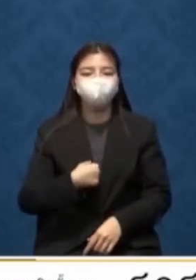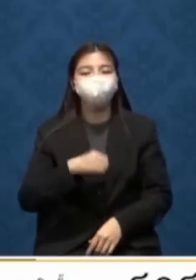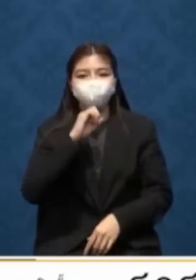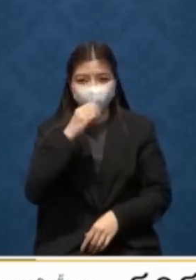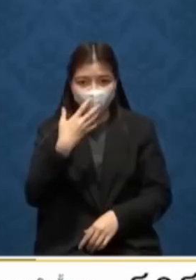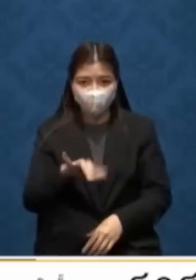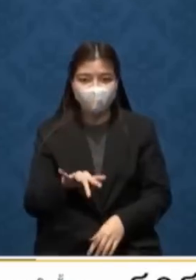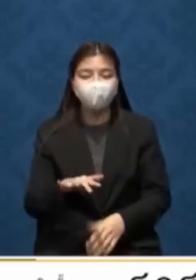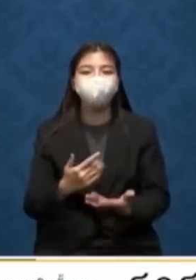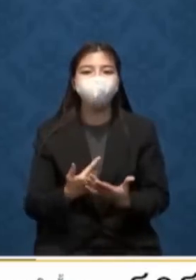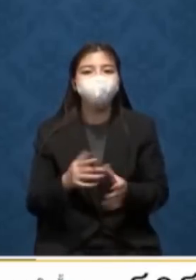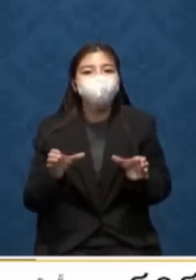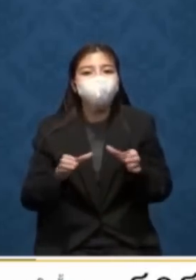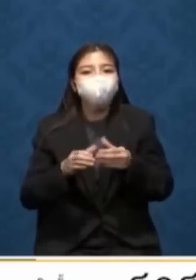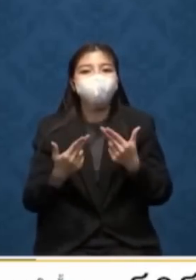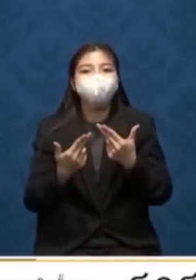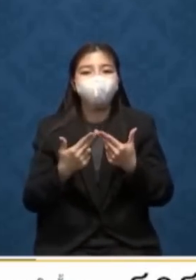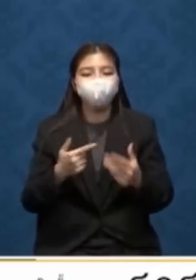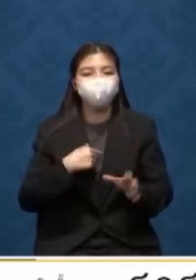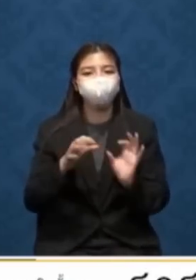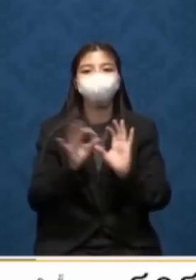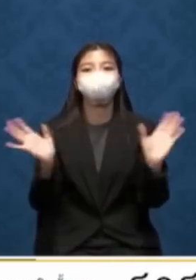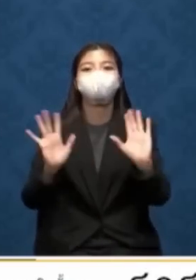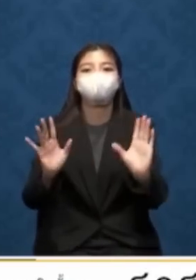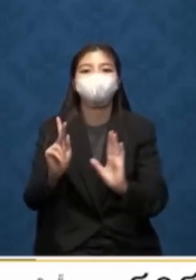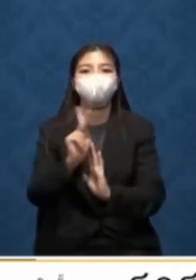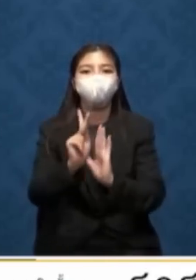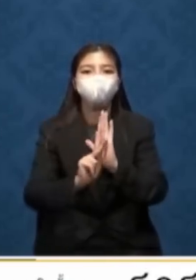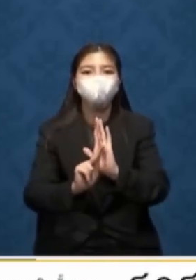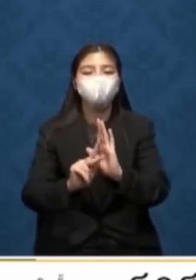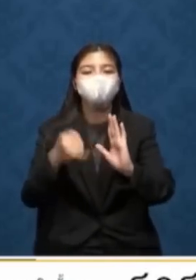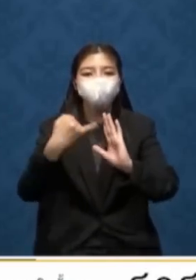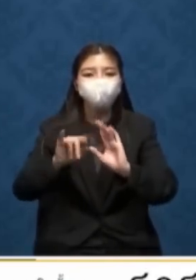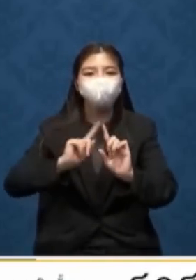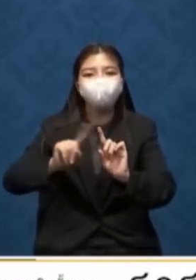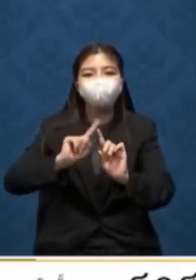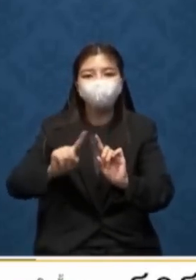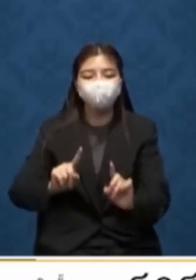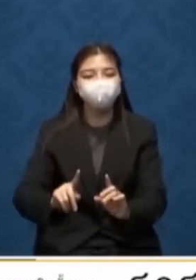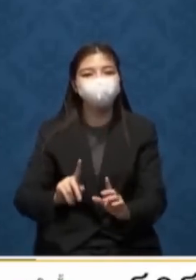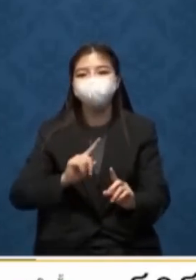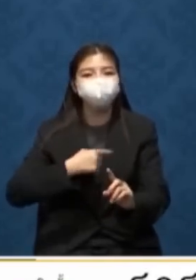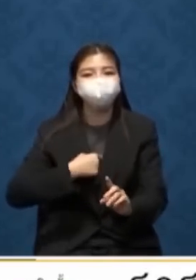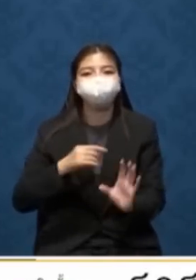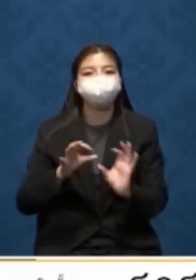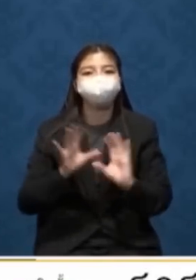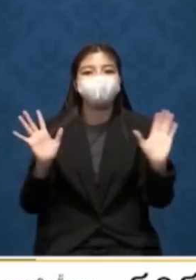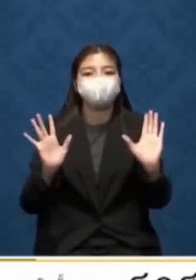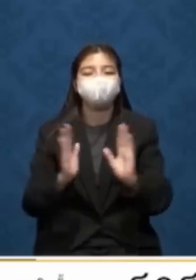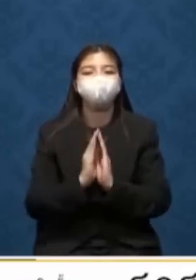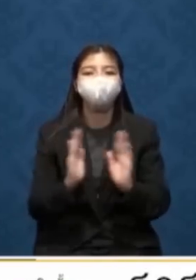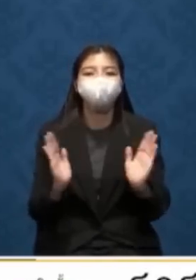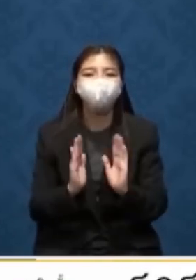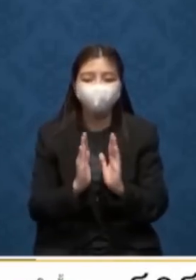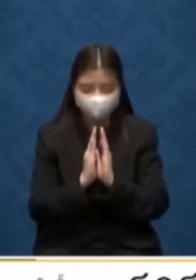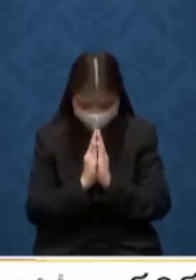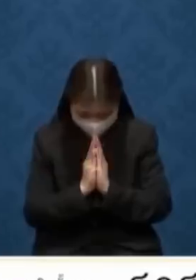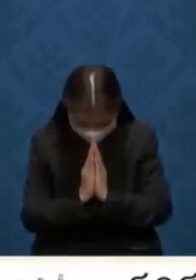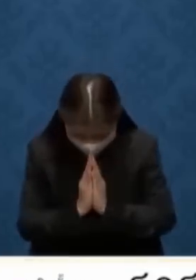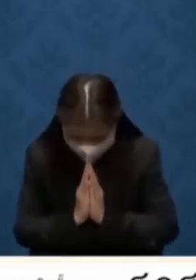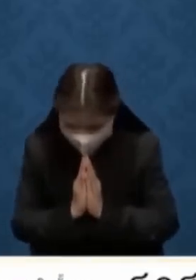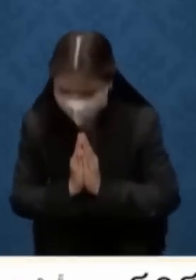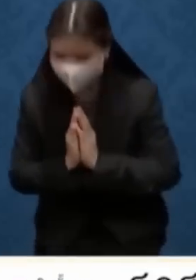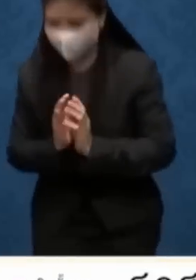าพรรครวมไทยสร้างชาติไม่ได้เกี่ยวข้องและจะไม่เกี่ยวข้องกับสิ่งที่ผิดกฎหมายอย่างเด็ดขาดขอบคุณครับ